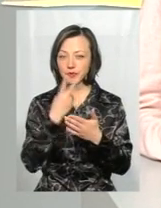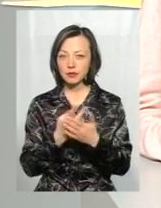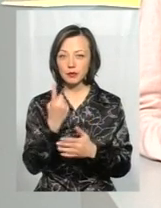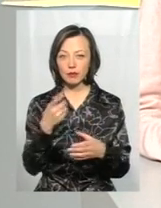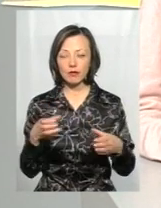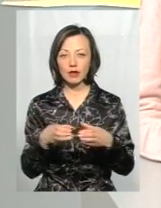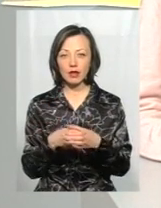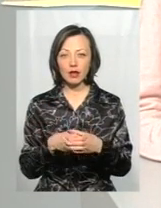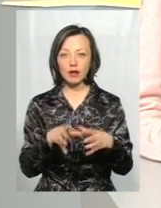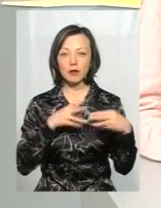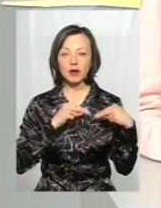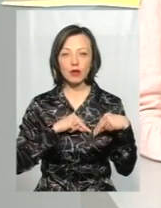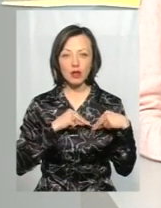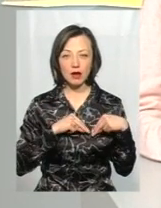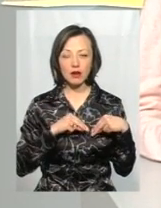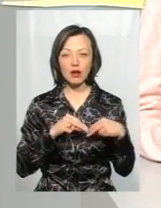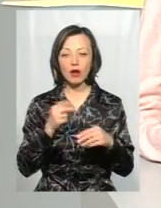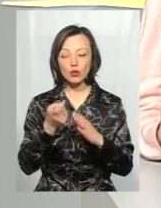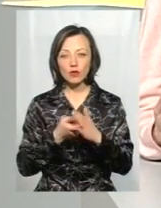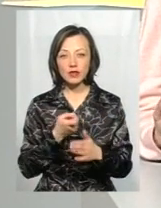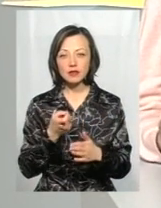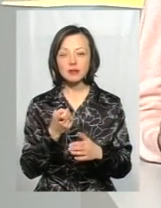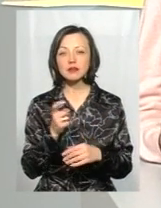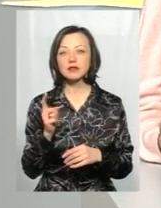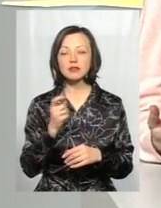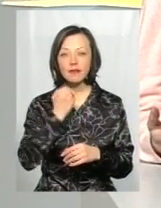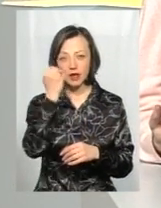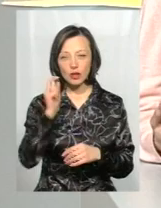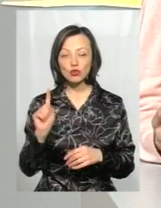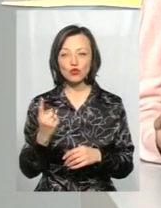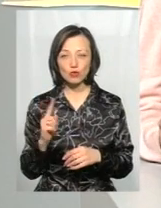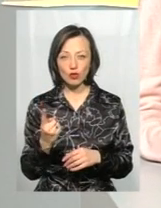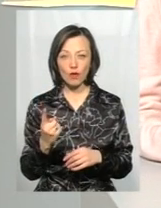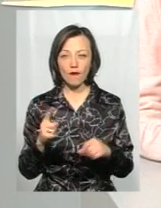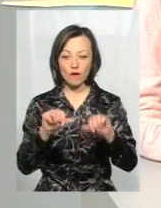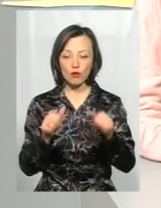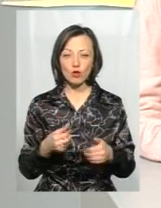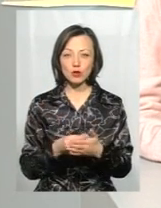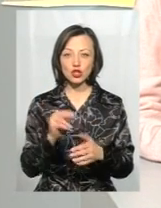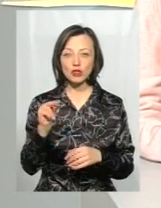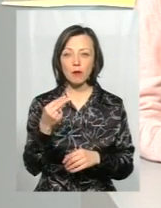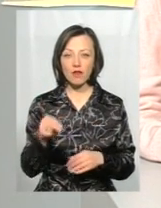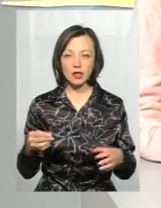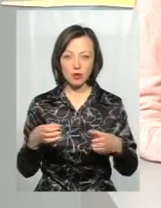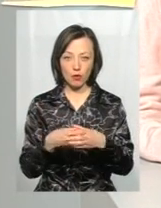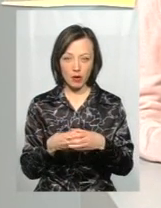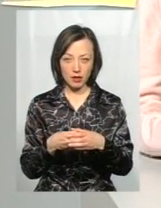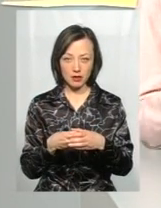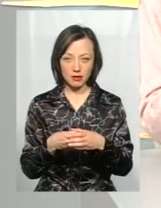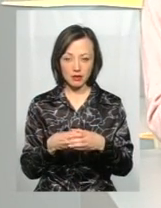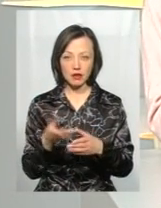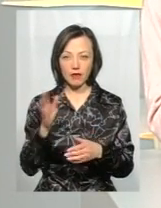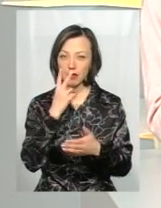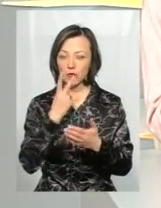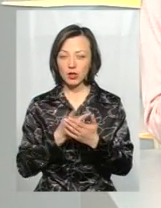громаду. Мій колега Михайло Жила довідався, за рахунок чого формують бюджет у Чемеровецькій громаді.